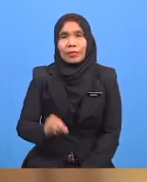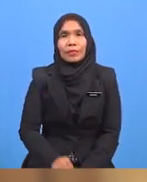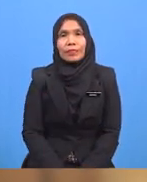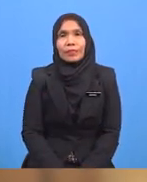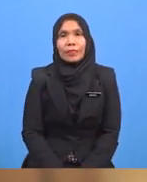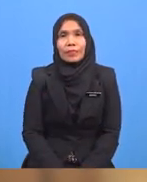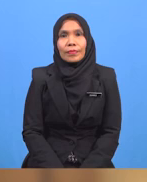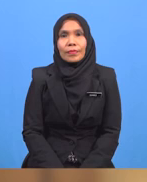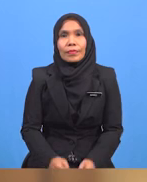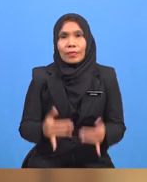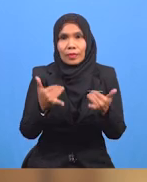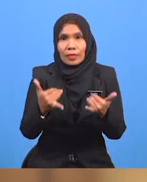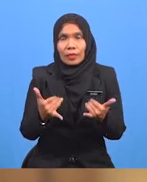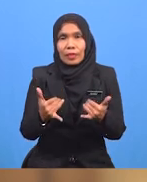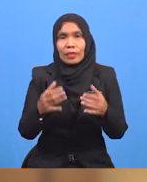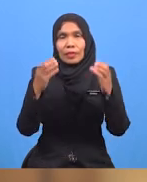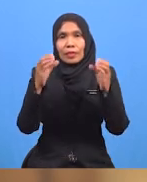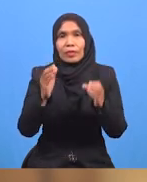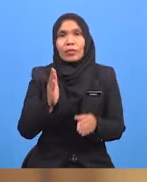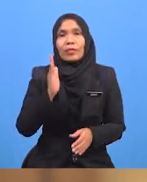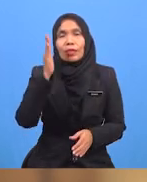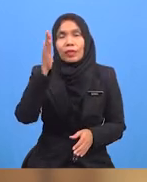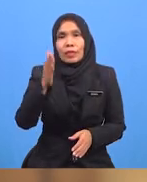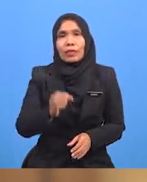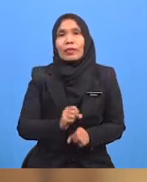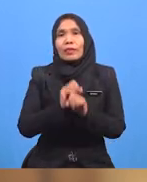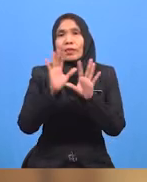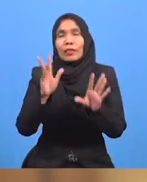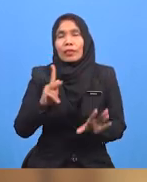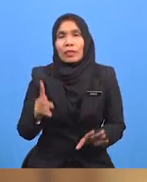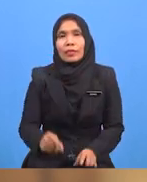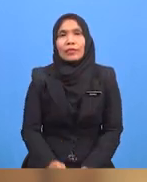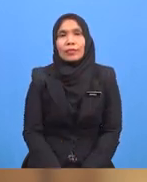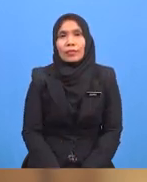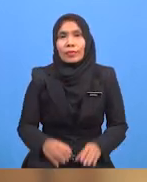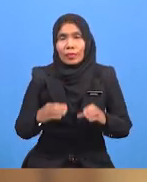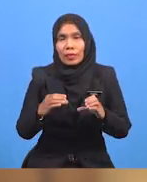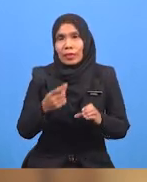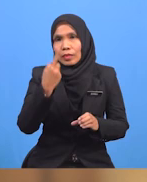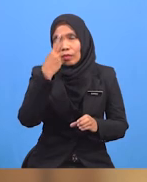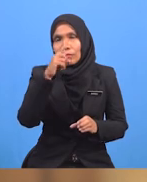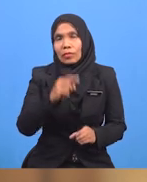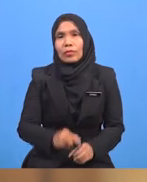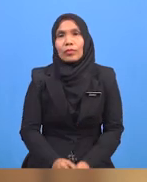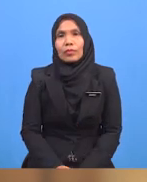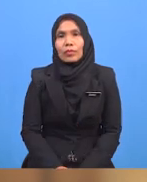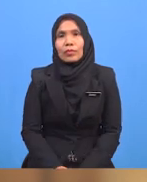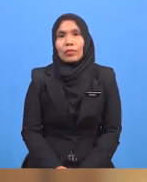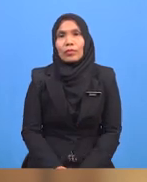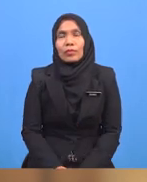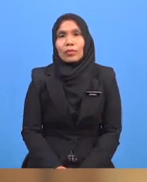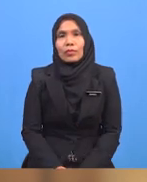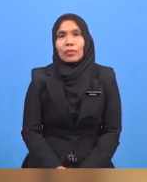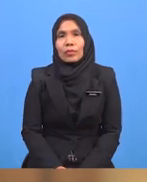sekalian sekarang cek gua akan menerangkan kaedah menentukan luas segitiga menggunakan rumus heron